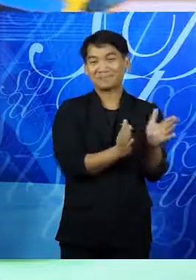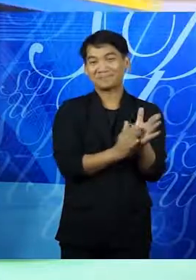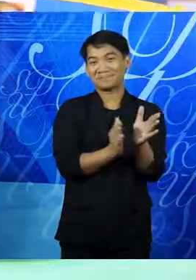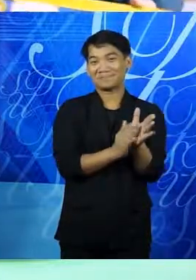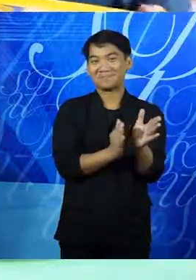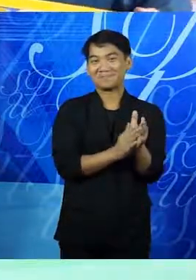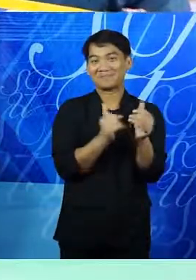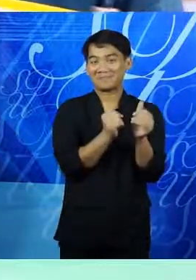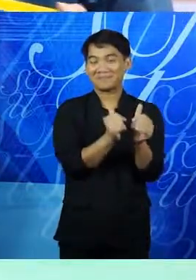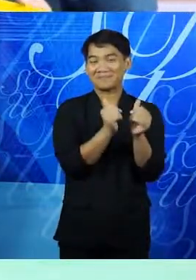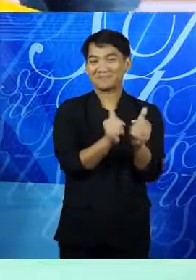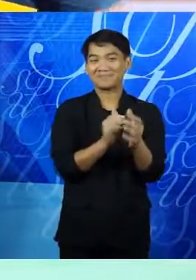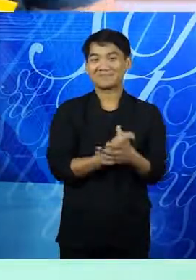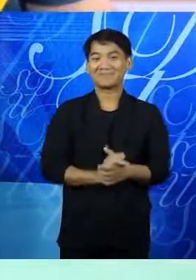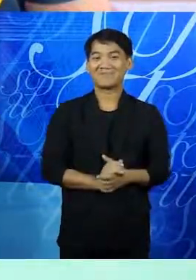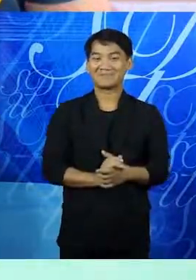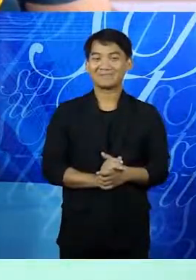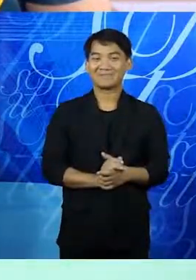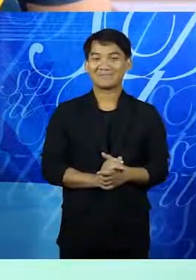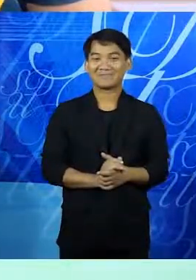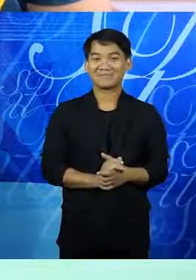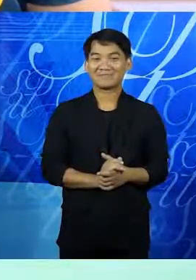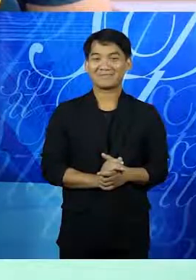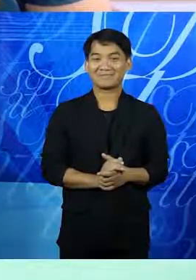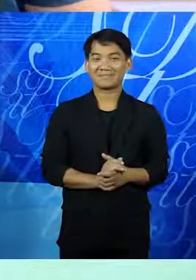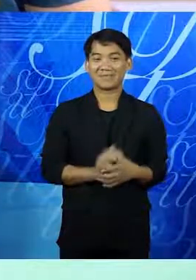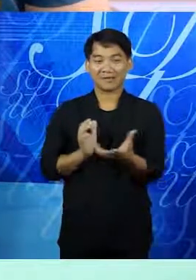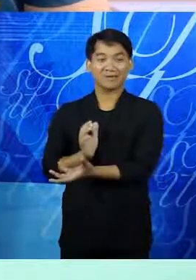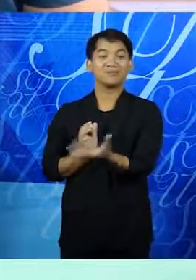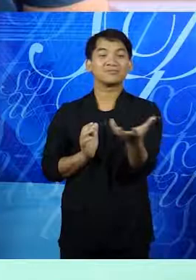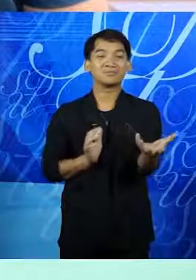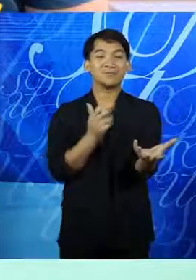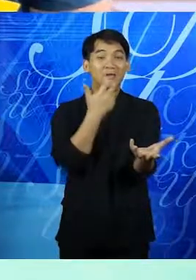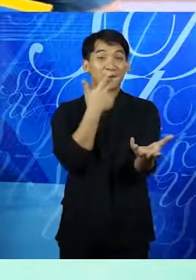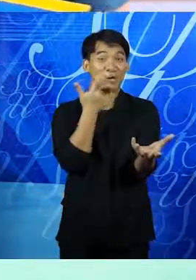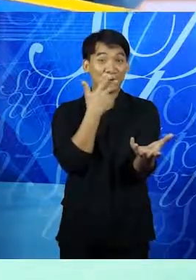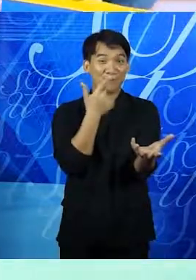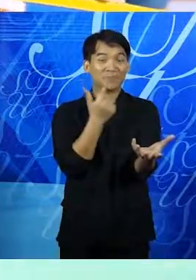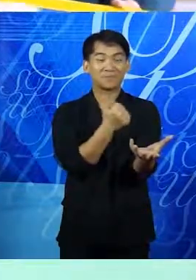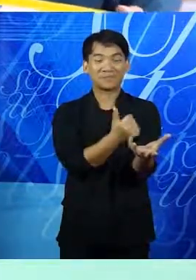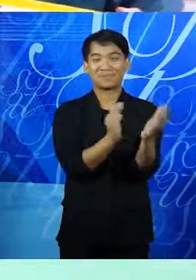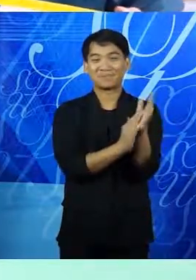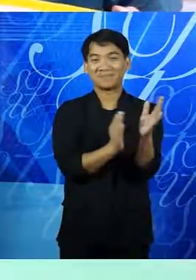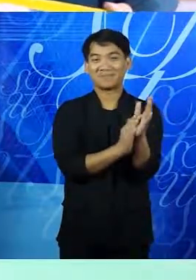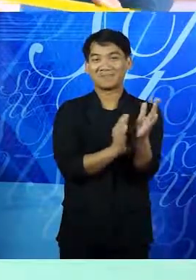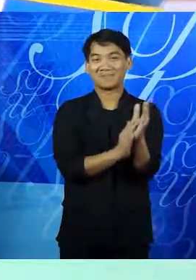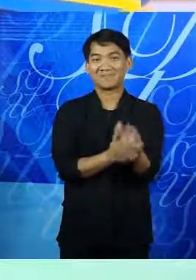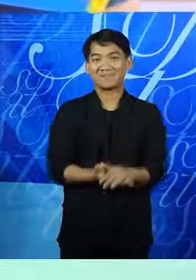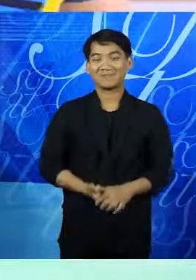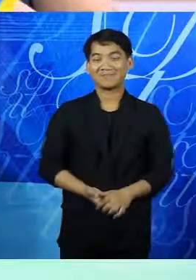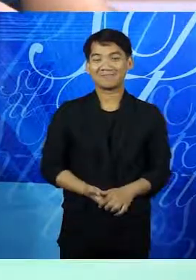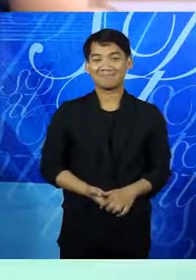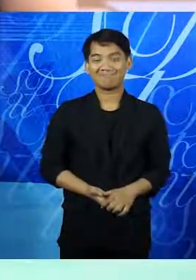เก่งมากค่ะหยิบเลยค่ะโอ้ได้ชิ้นใหญ่เลยเก่งมากเลยนะ